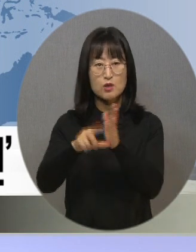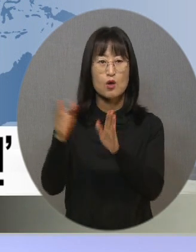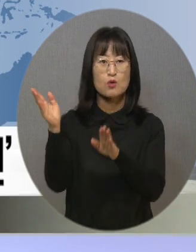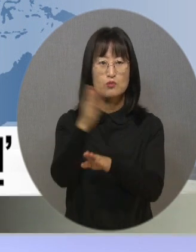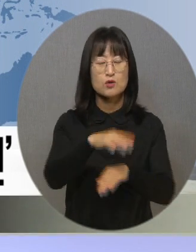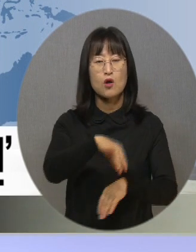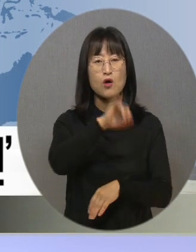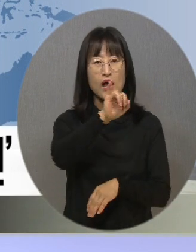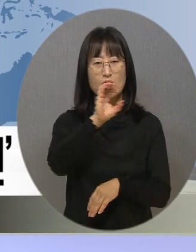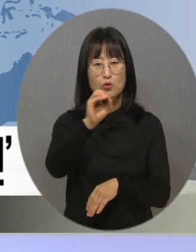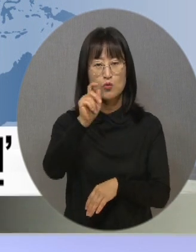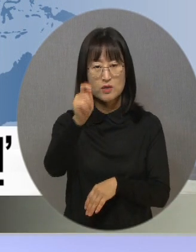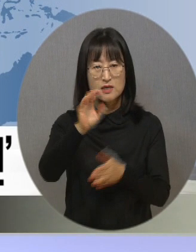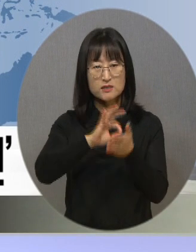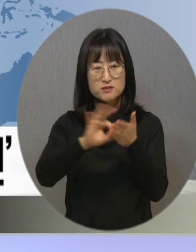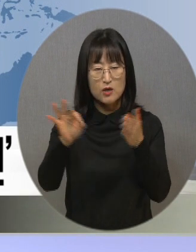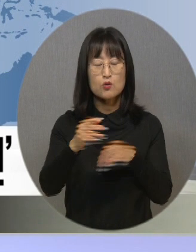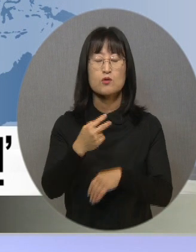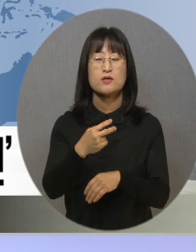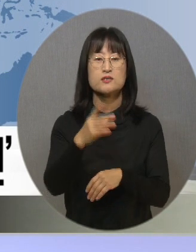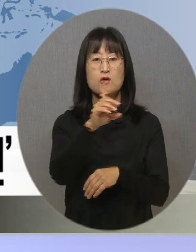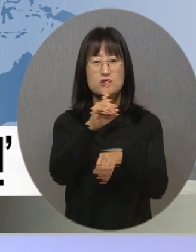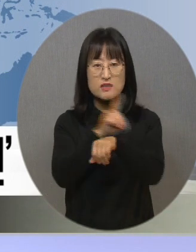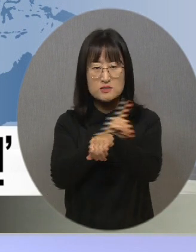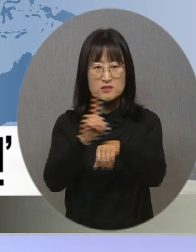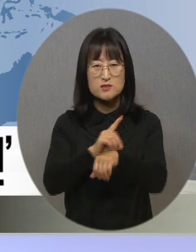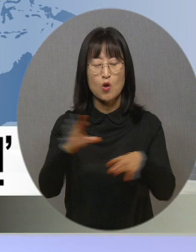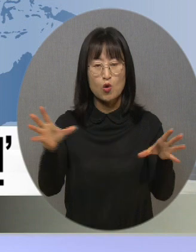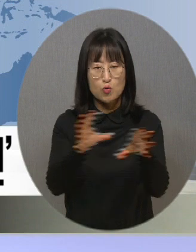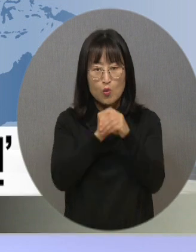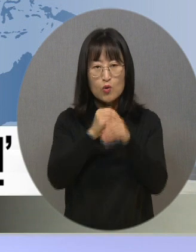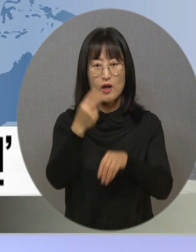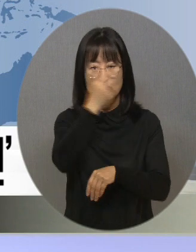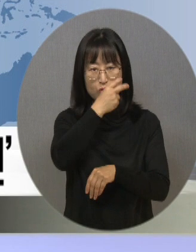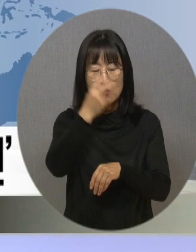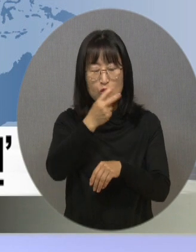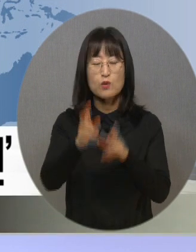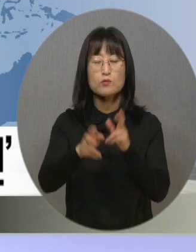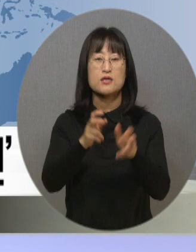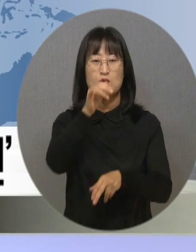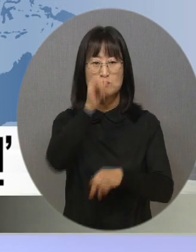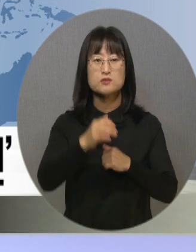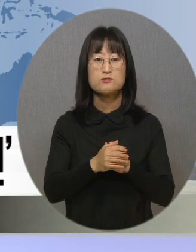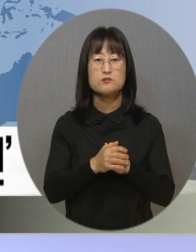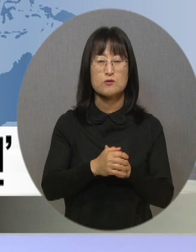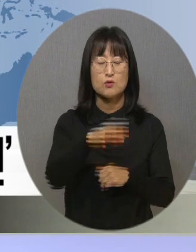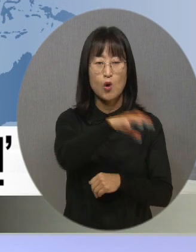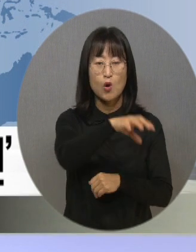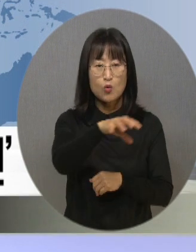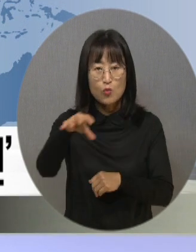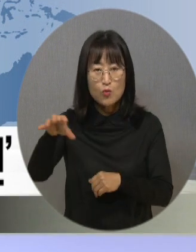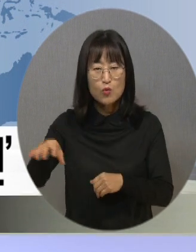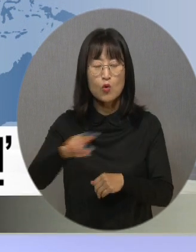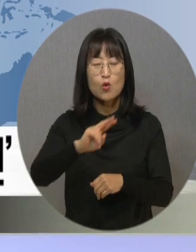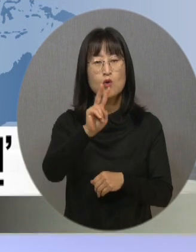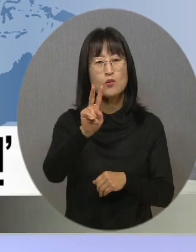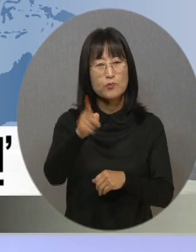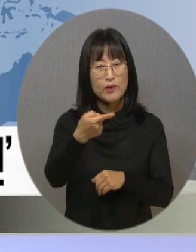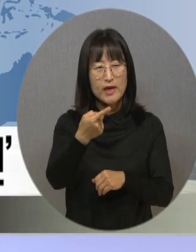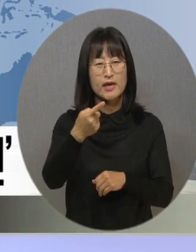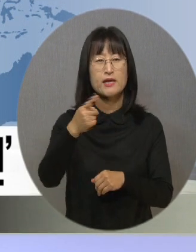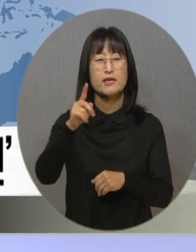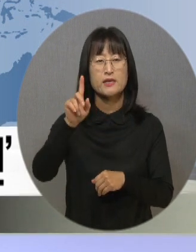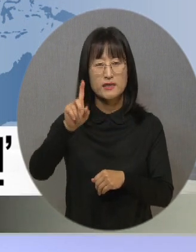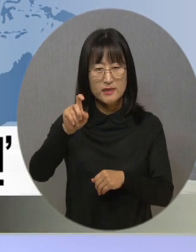IoT 활용 디지털 통합 돌봄 시범 사업을 하고 있는데요. 장애인 거주시설 170개소에서 2만 5천여